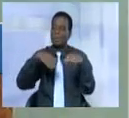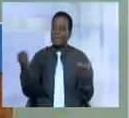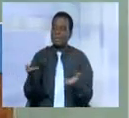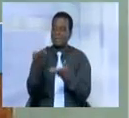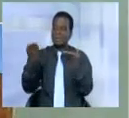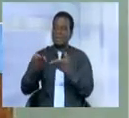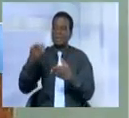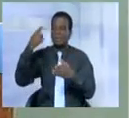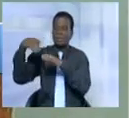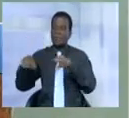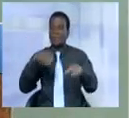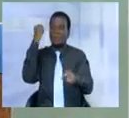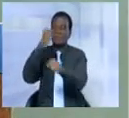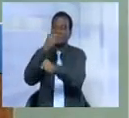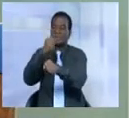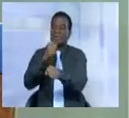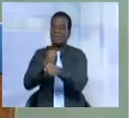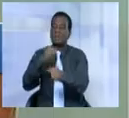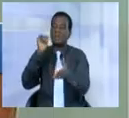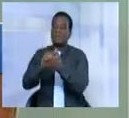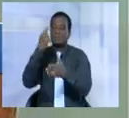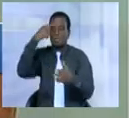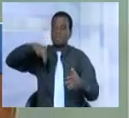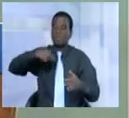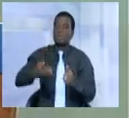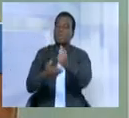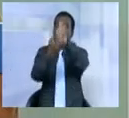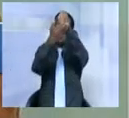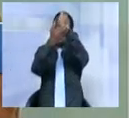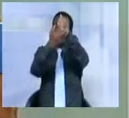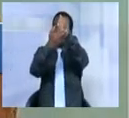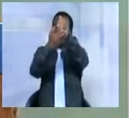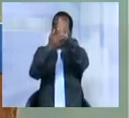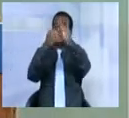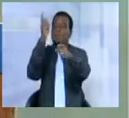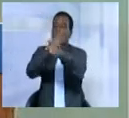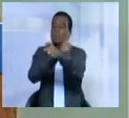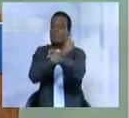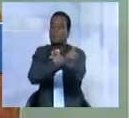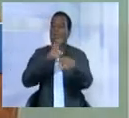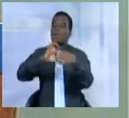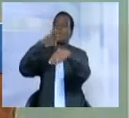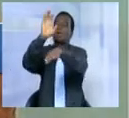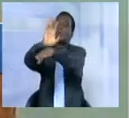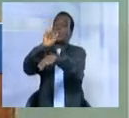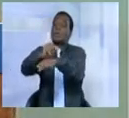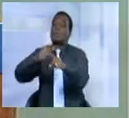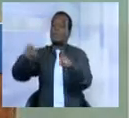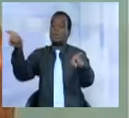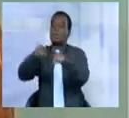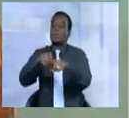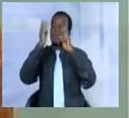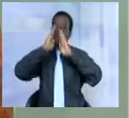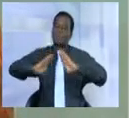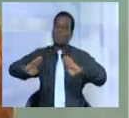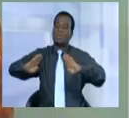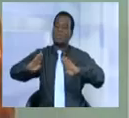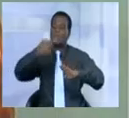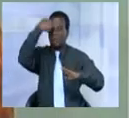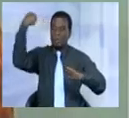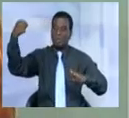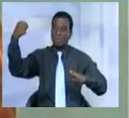pour faire ce travail, c'est une manière pour nous de contribuer au développement de la Côte d'Ivoire, mais aussi à la paix, parce